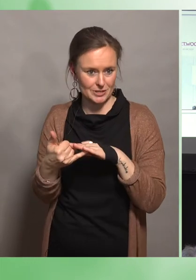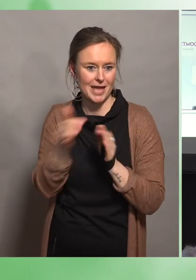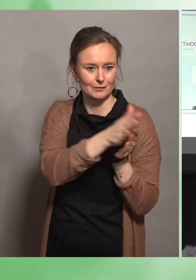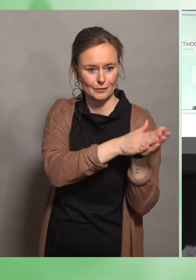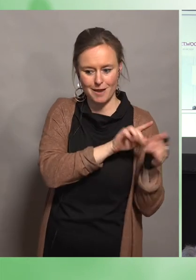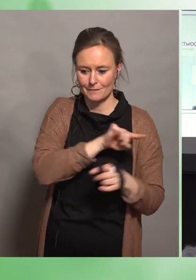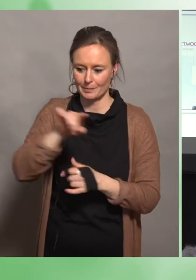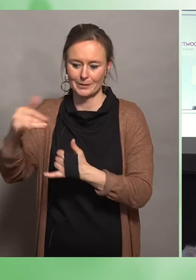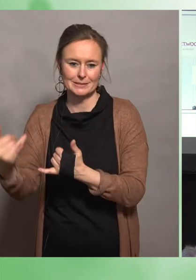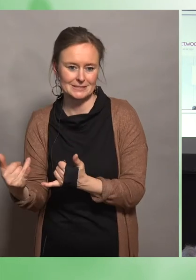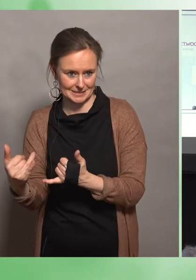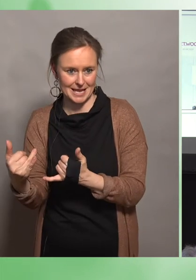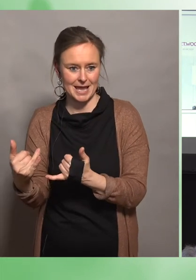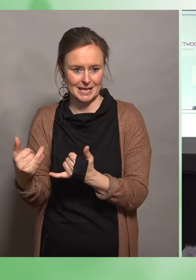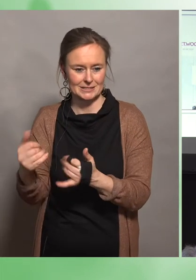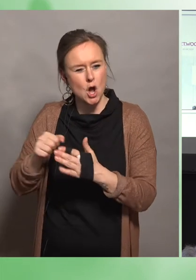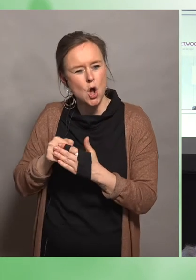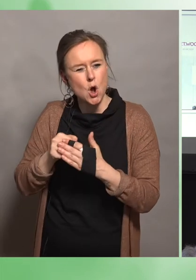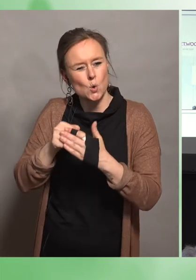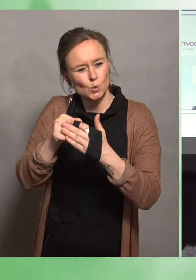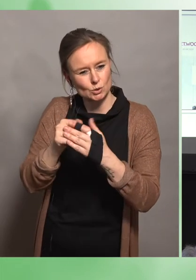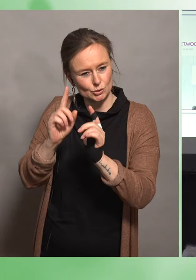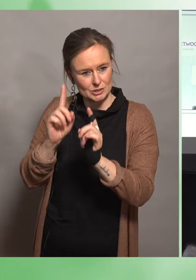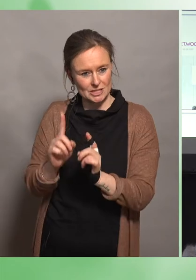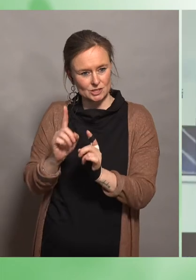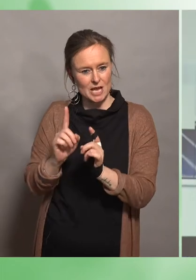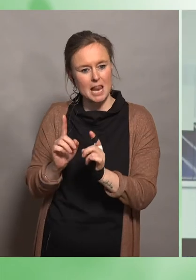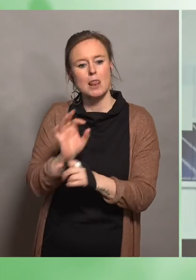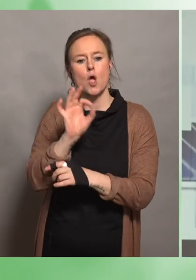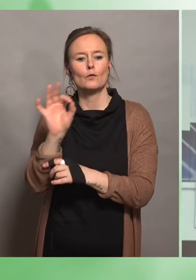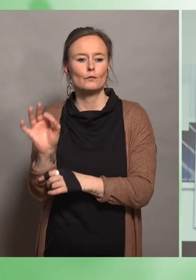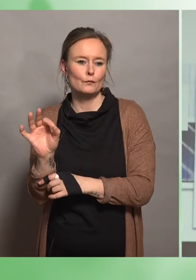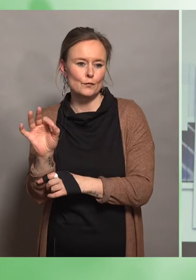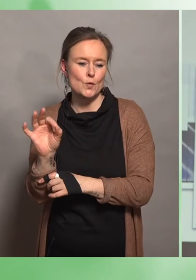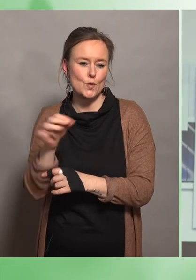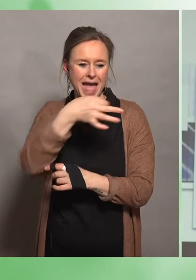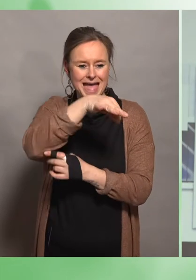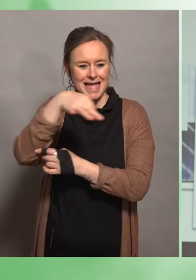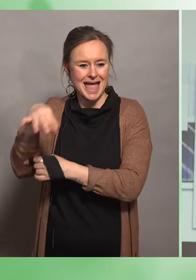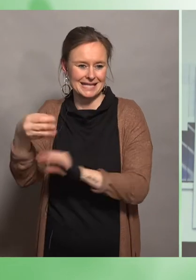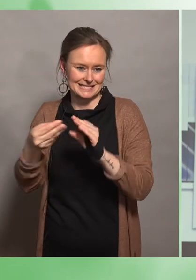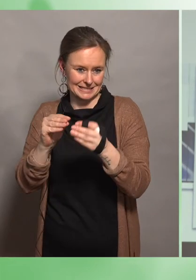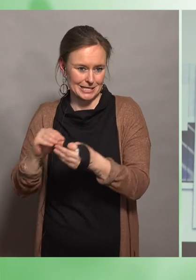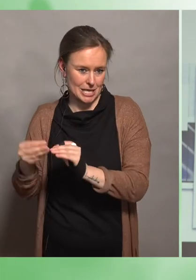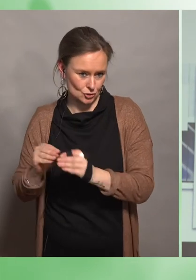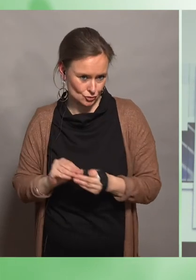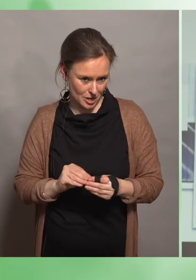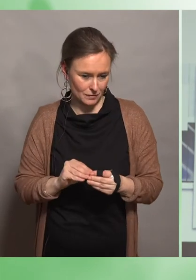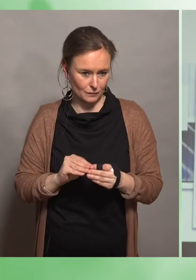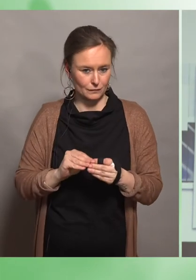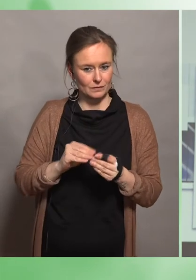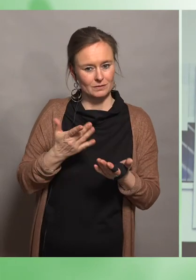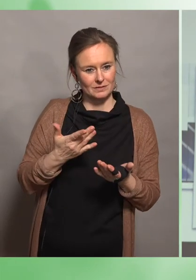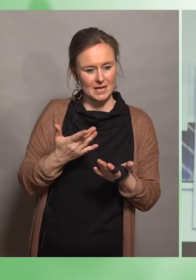ausgewählte unterstützende Stelle in Filialen zu schaffen, österreichweit, und hier sozusagen an der Seite zu sein in